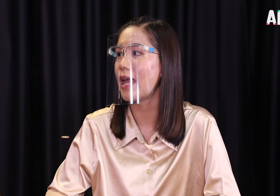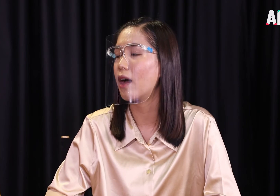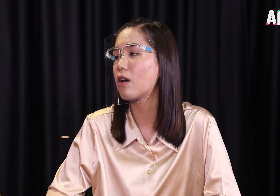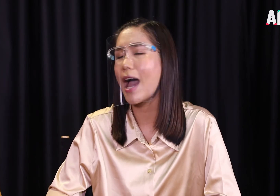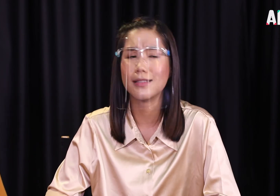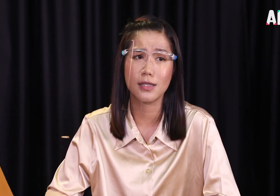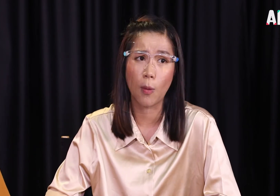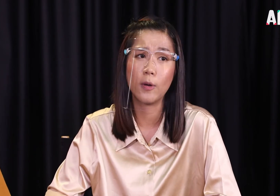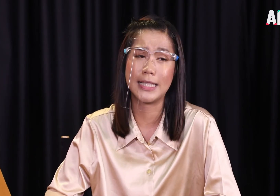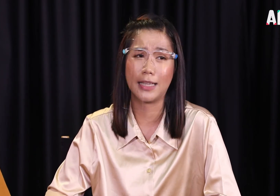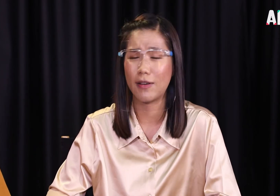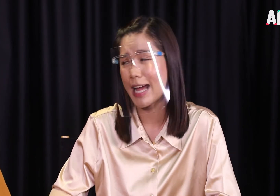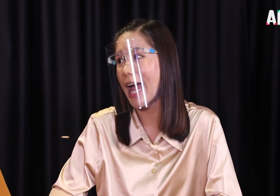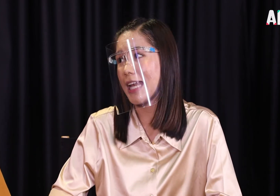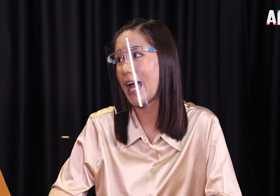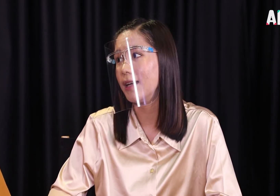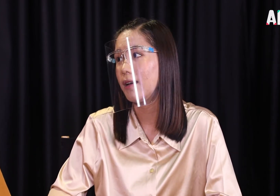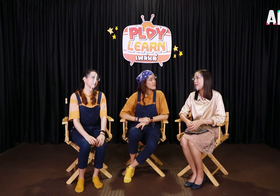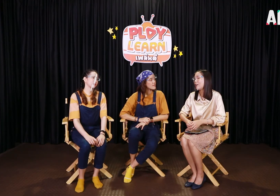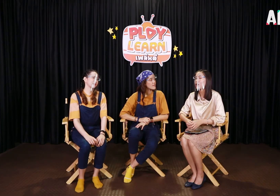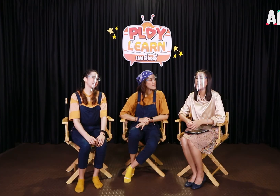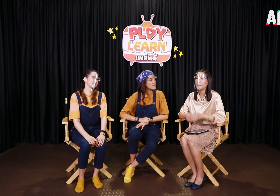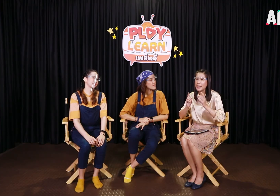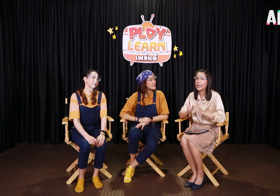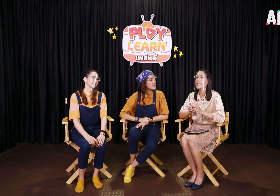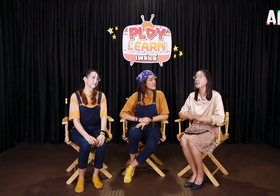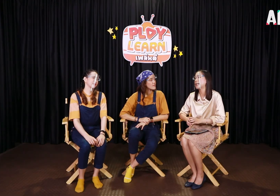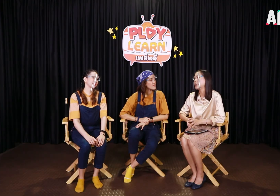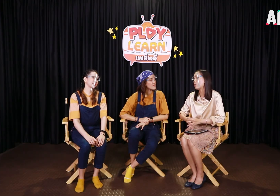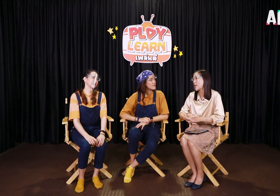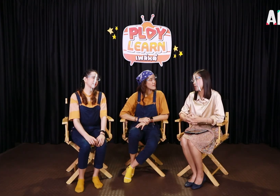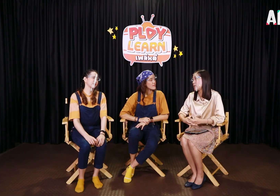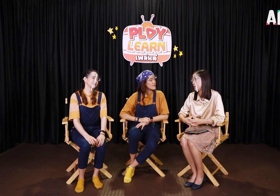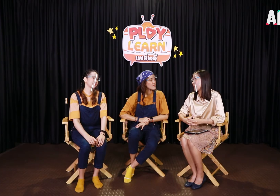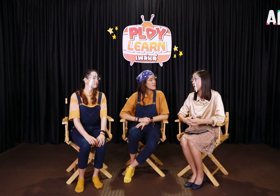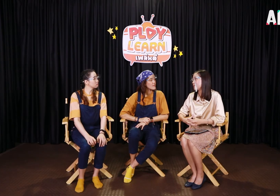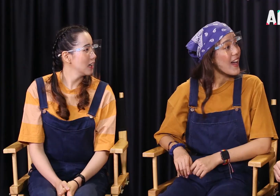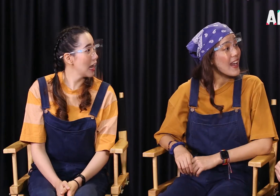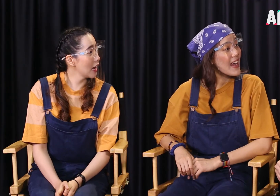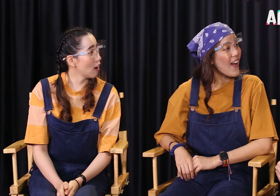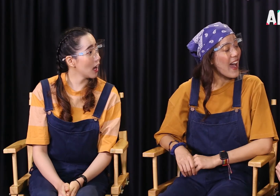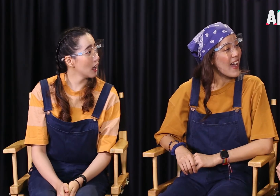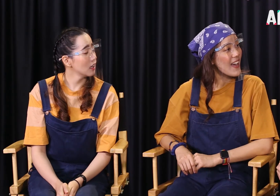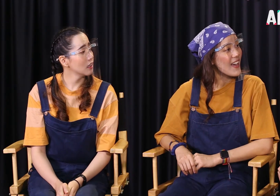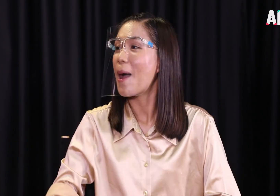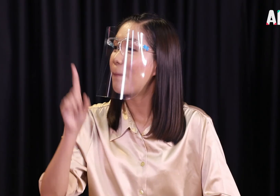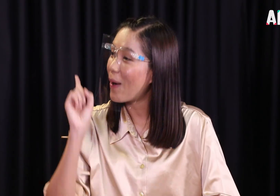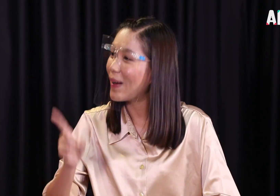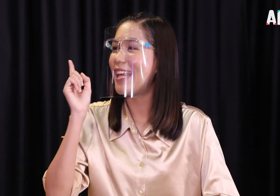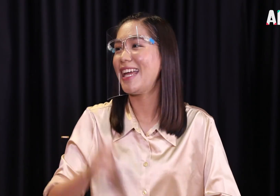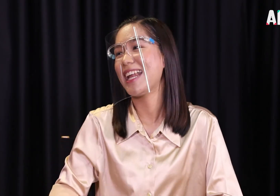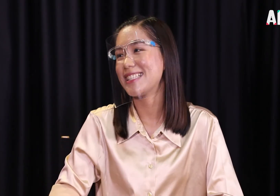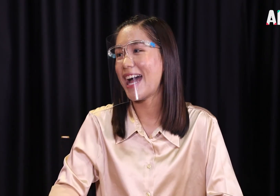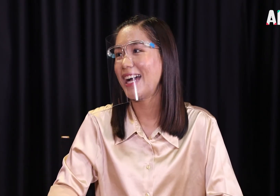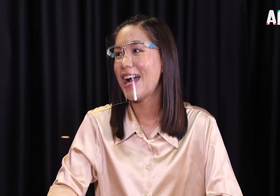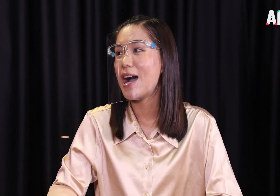นักๆเนี่ยก็อาจจะส่งผลเสียต่อร่างกายได้แล้วก็ยังมีอีกเรื่องนึงนะที่ครูอยากจะเสริมเนี่ย อะไรเหรอคะ พ